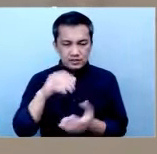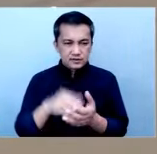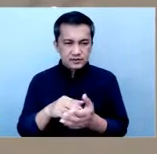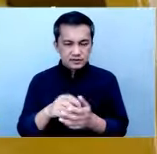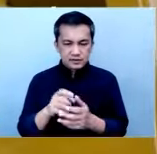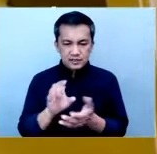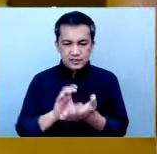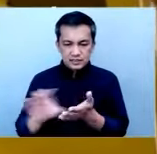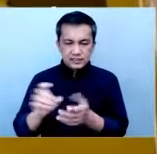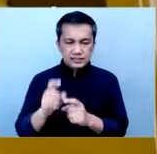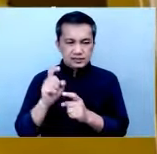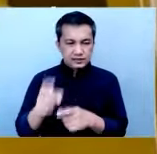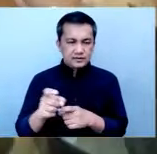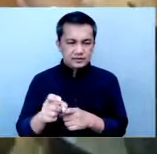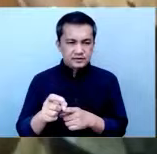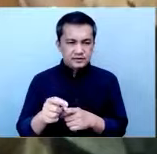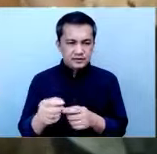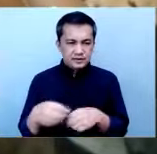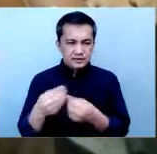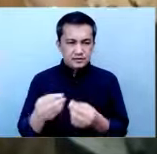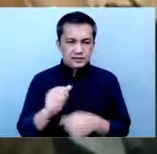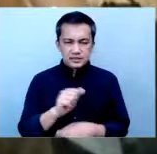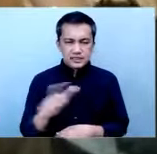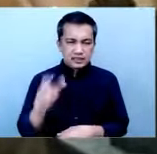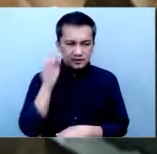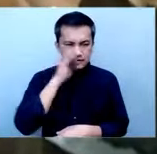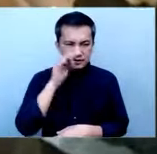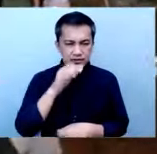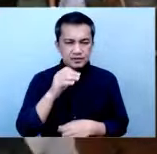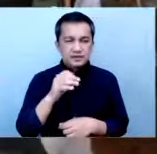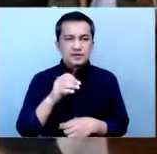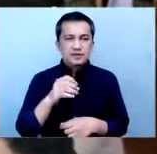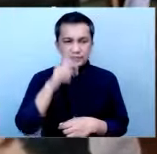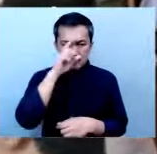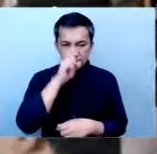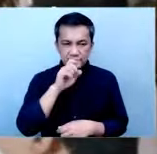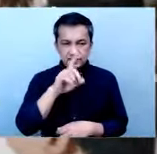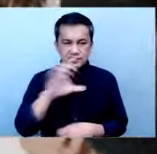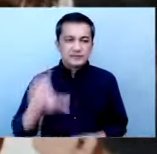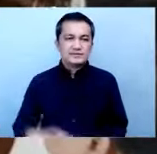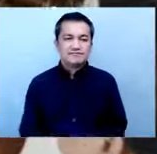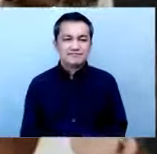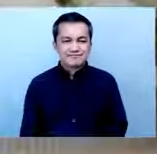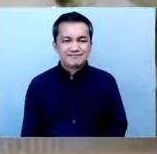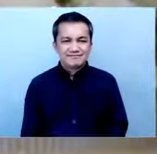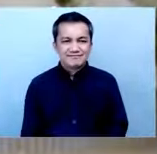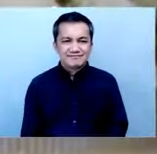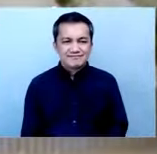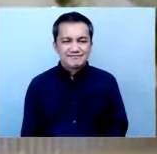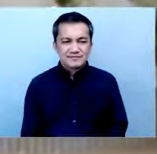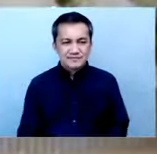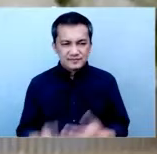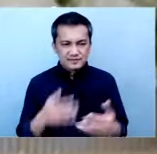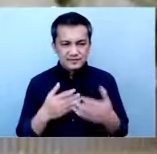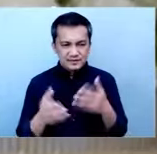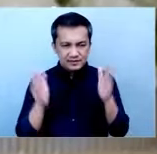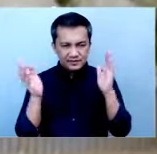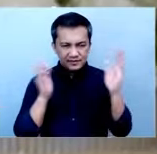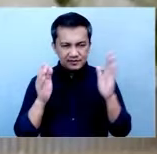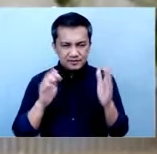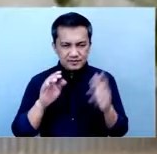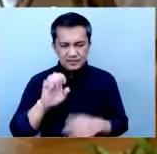cash gift na ibinibigay sa lahat ng Pilipinong umaabot sa edad na 100. Bagamat nagsilbi rin noon si Enrile